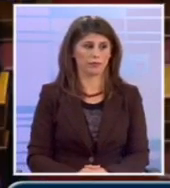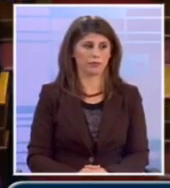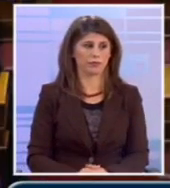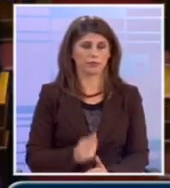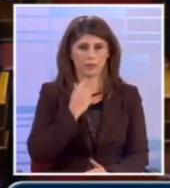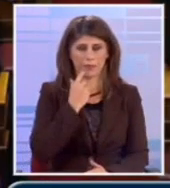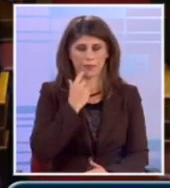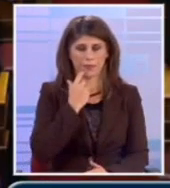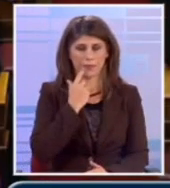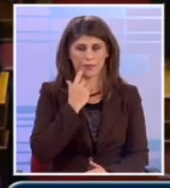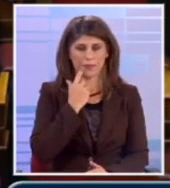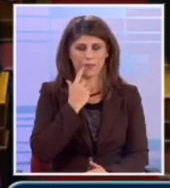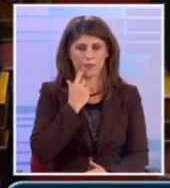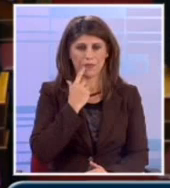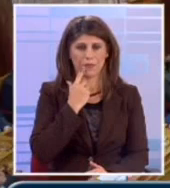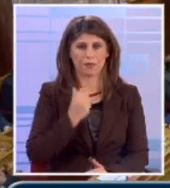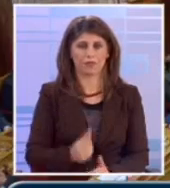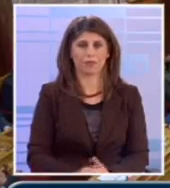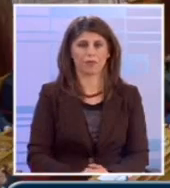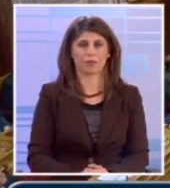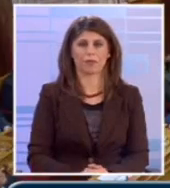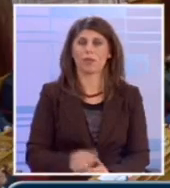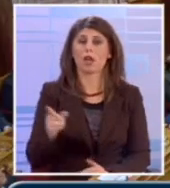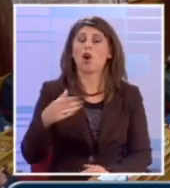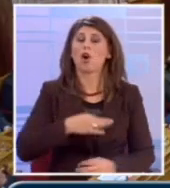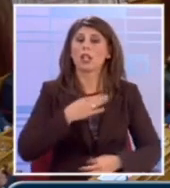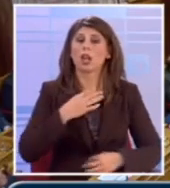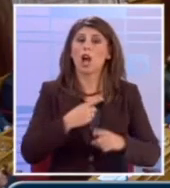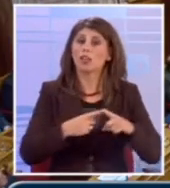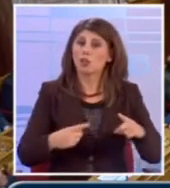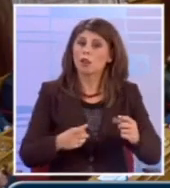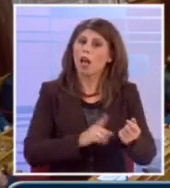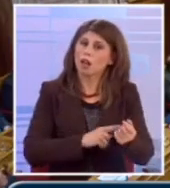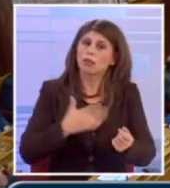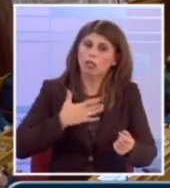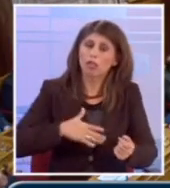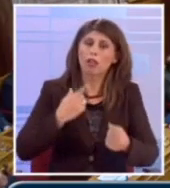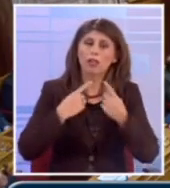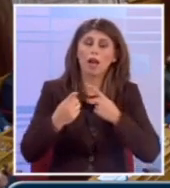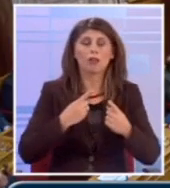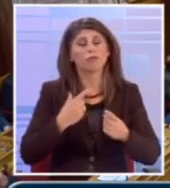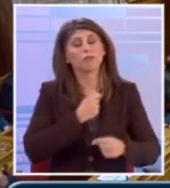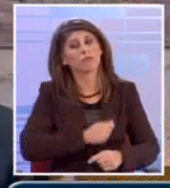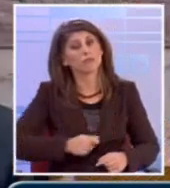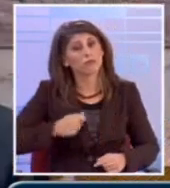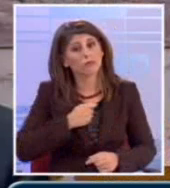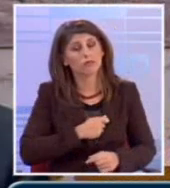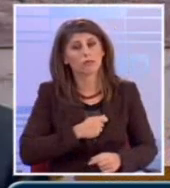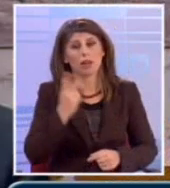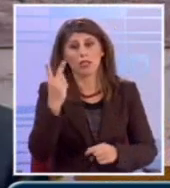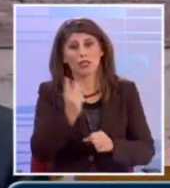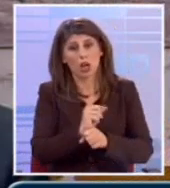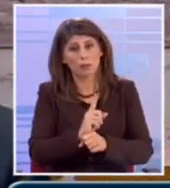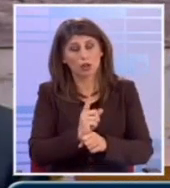Κύριος Καρδούβελης, ότι θέλει το διάλογο. Είναι στο χαρακτήρα. Θέλει το διάλογο, αλλά δυστυχώς αυτή τη στιγμή όμως νομίζω δύο λεπτά,